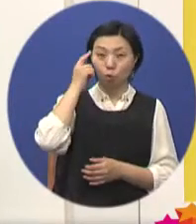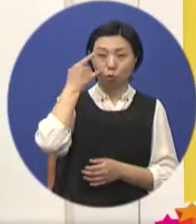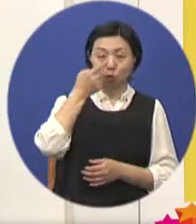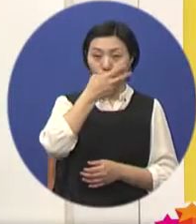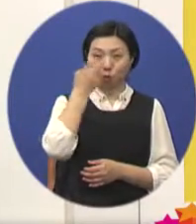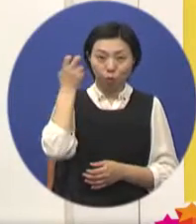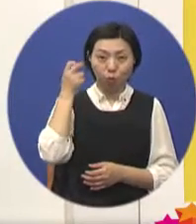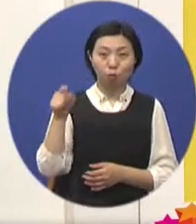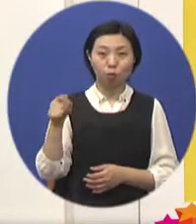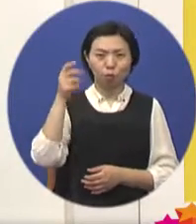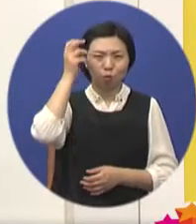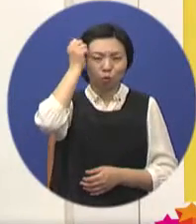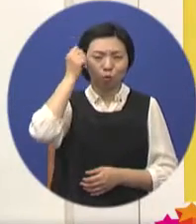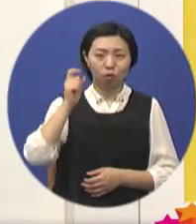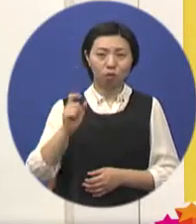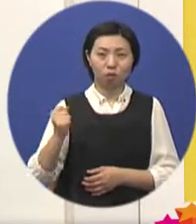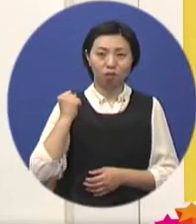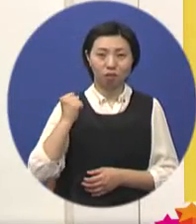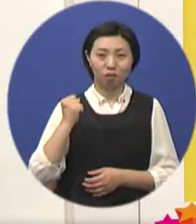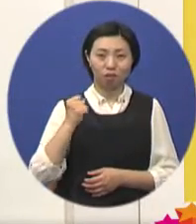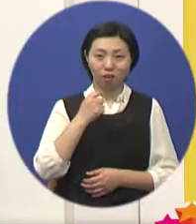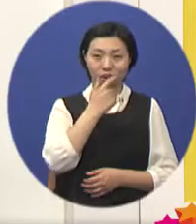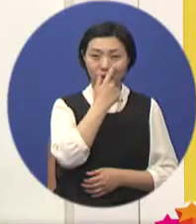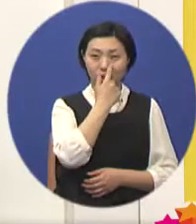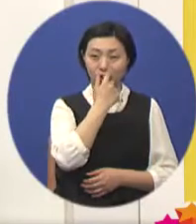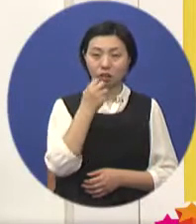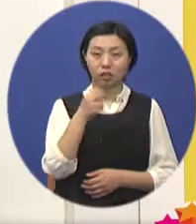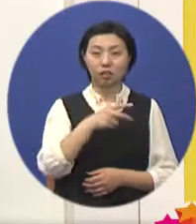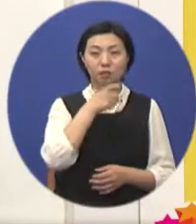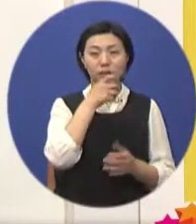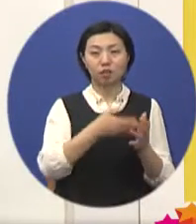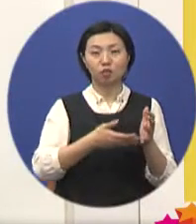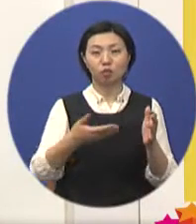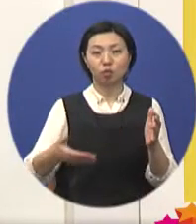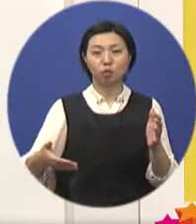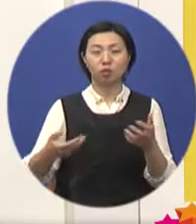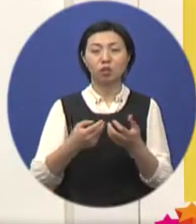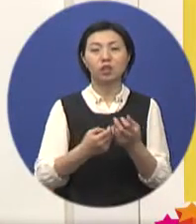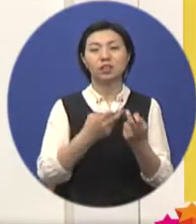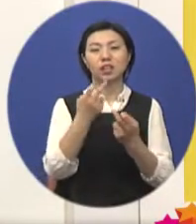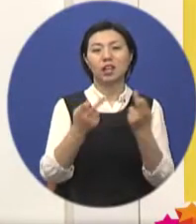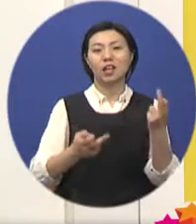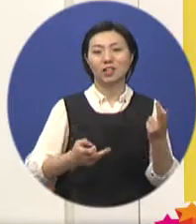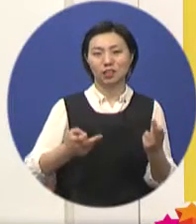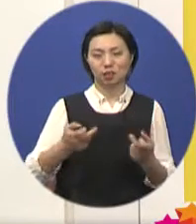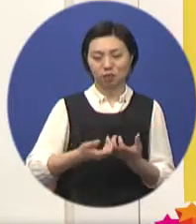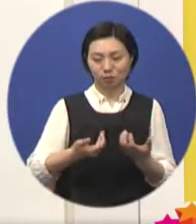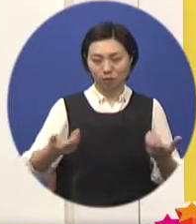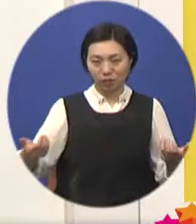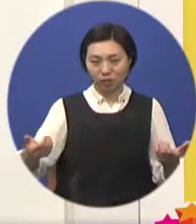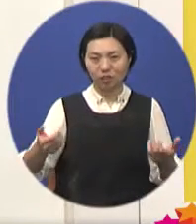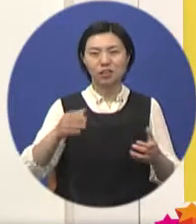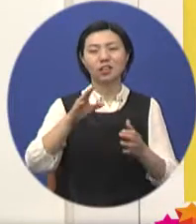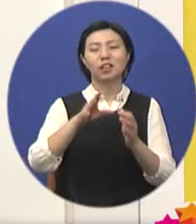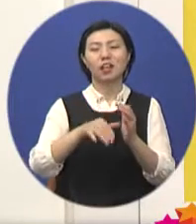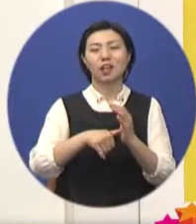좋으시다. 오. 가노라 삼각산하 다시 보자 한강수야 고국산천을 떠나고자 하련만은 시절이